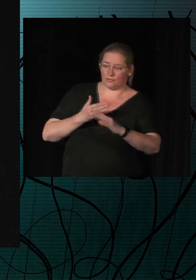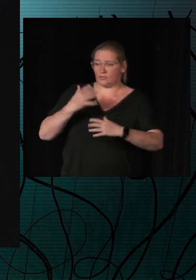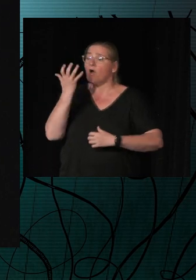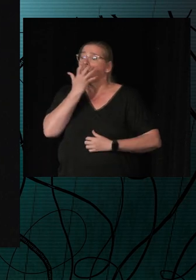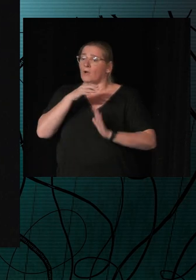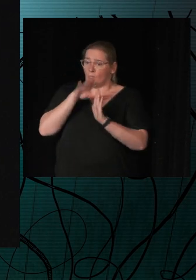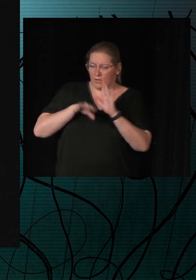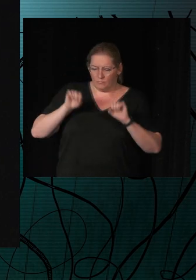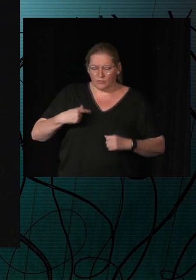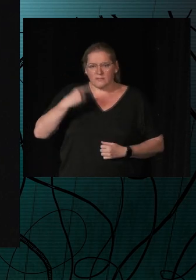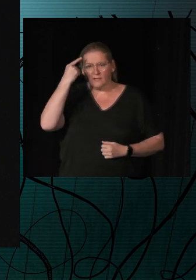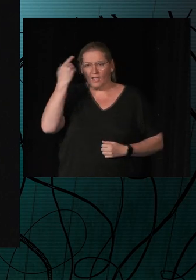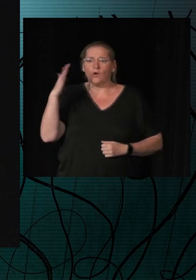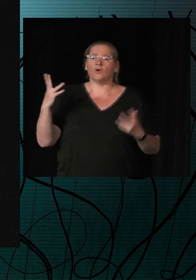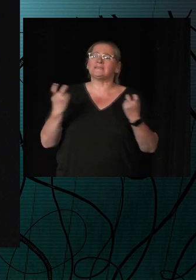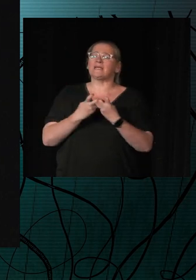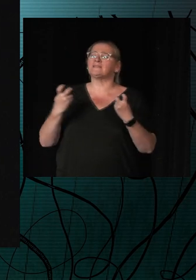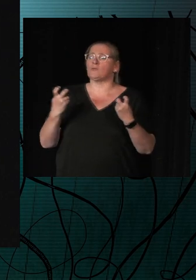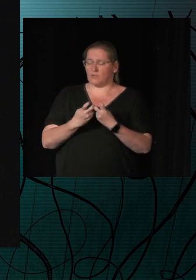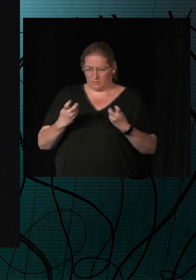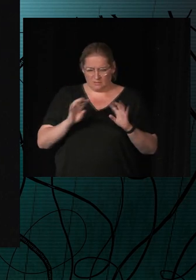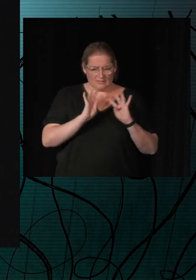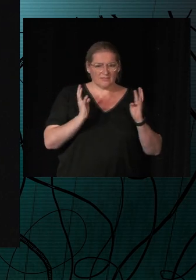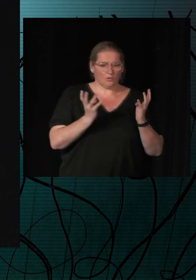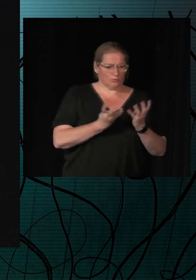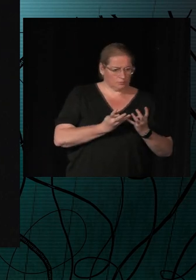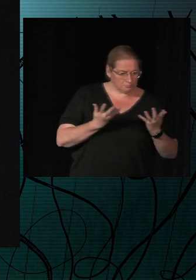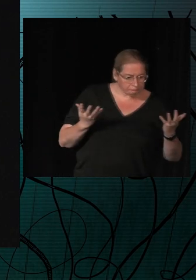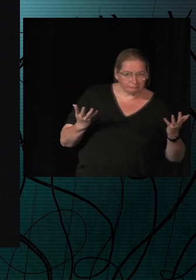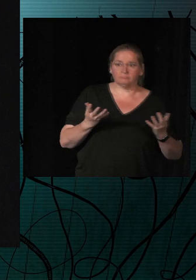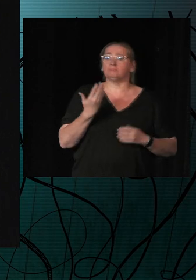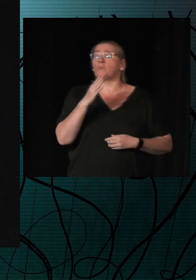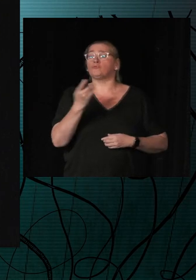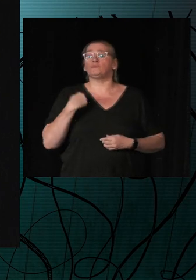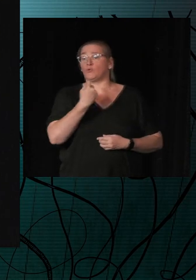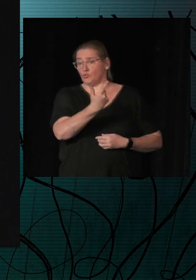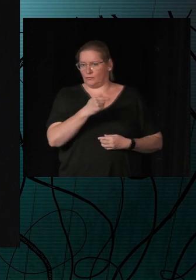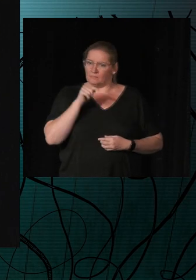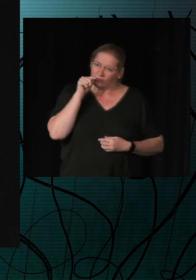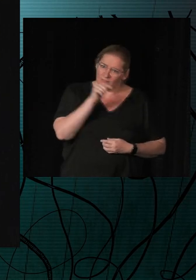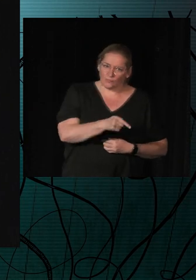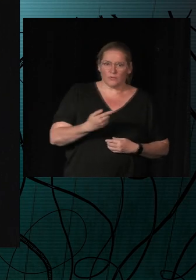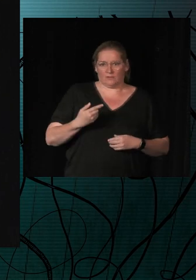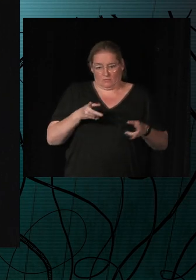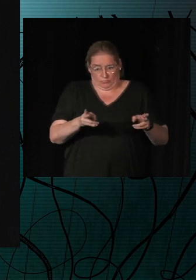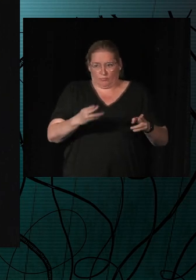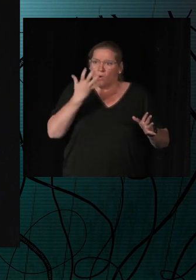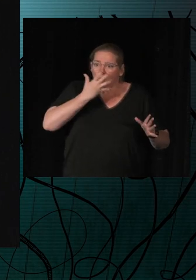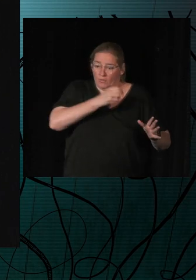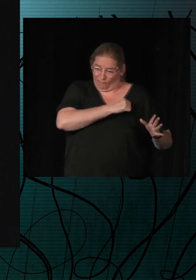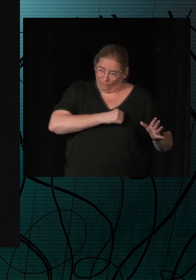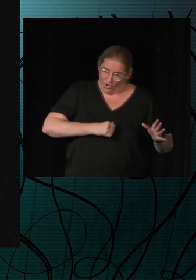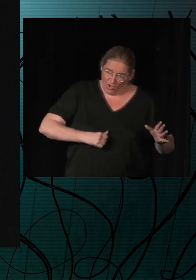c'est intéressant là je repensais un exemple qui a été cité dans une des tables rondes précédent qui a la No 2 effectivement qui lui va jouer sur des moments très horrifiques et va avoir des